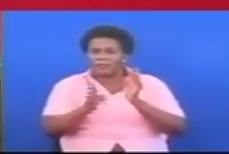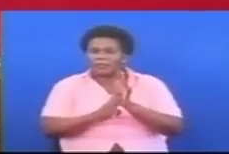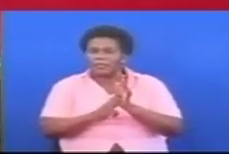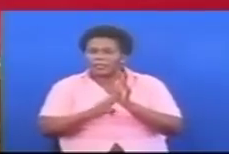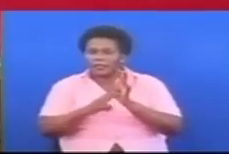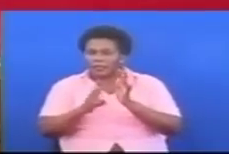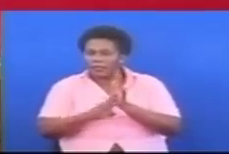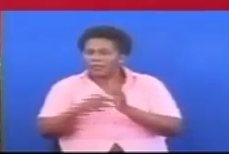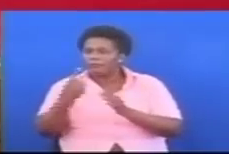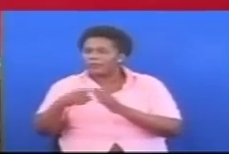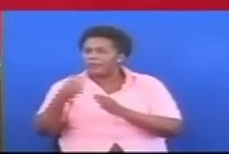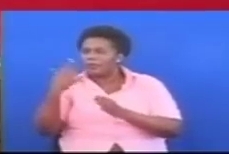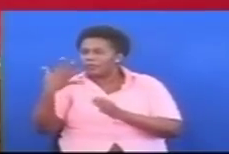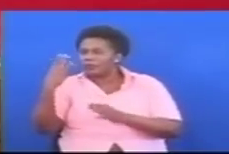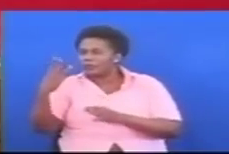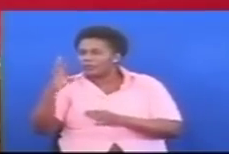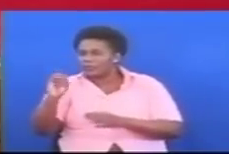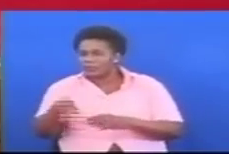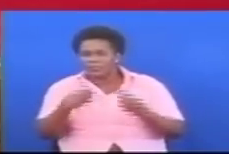888,530 sawa na